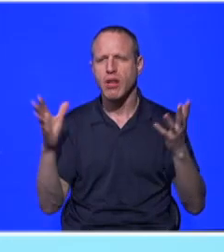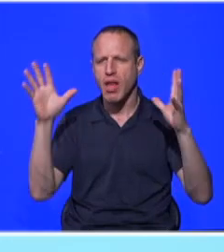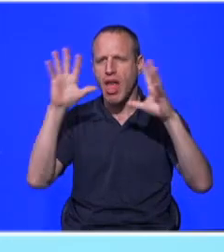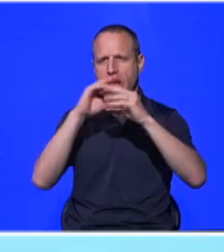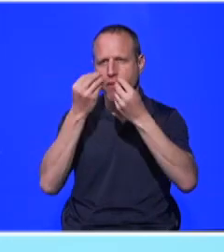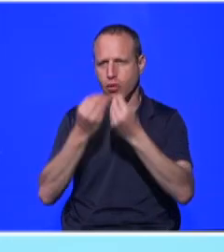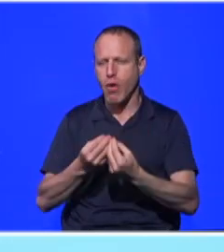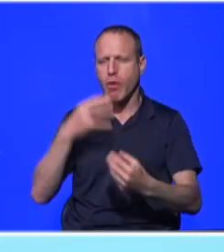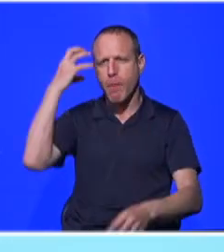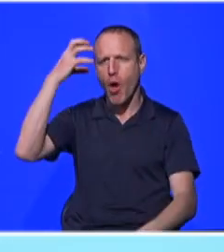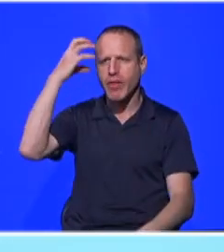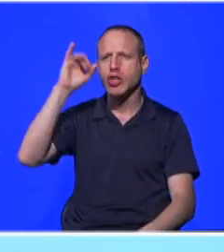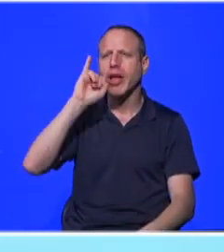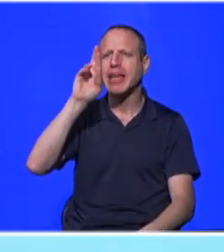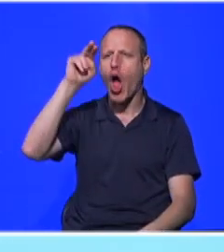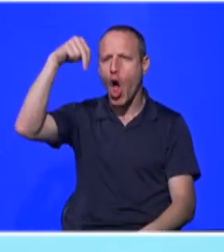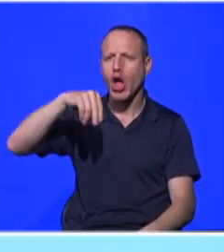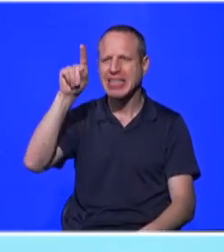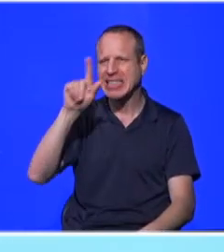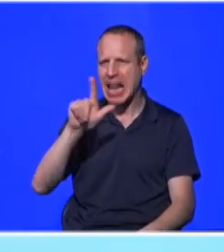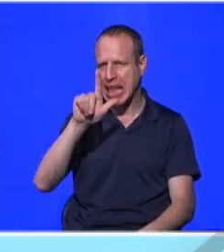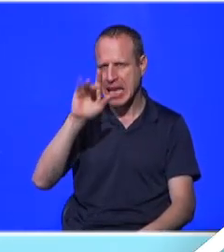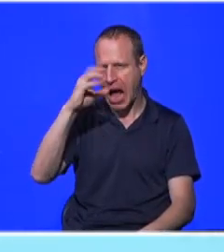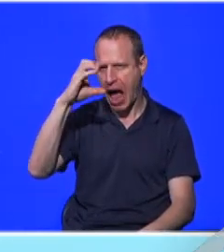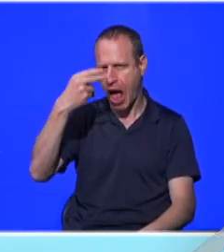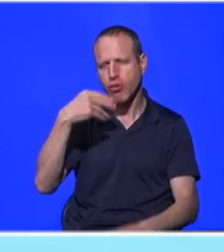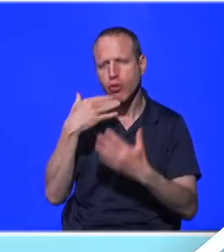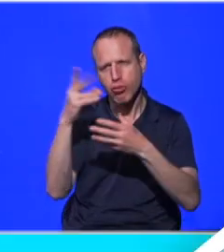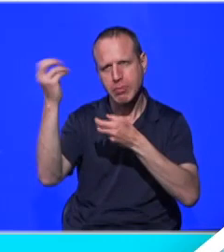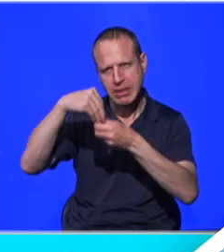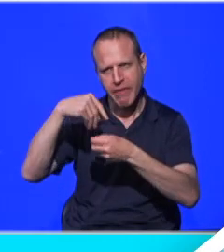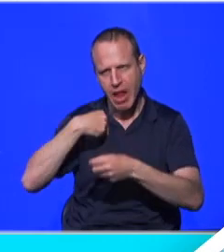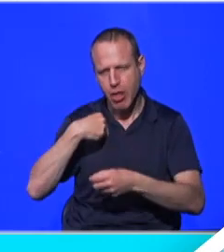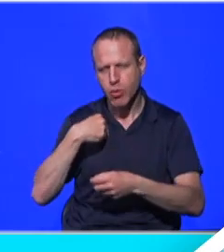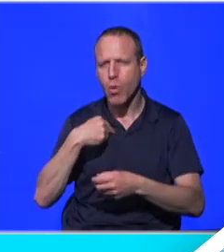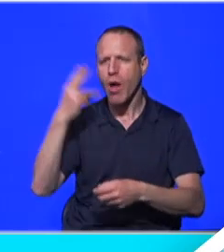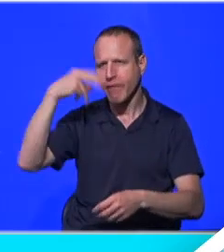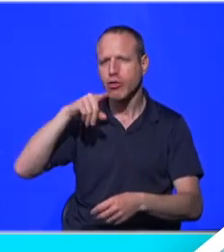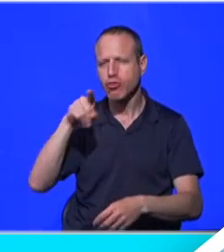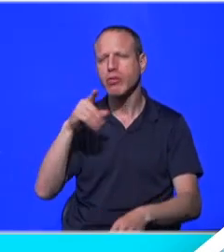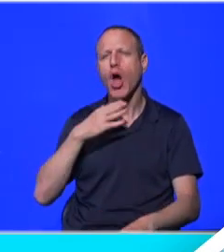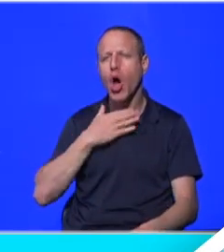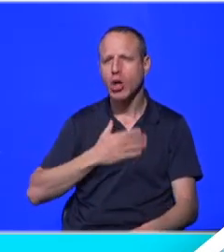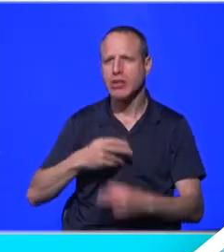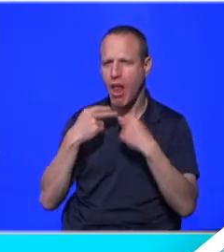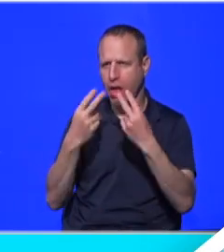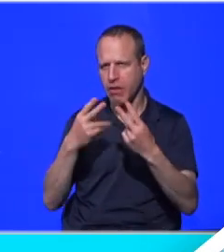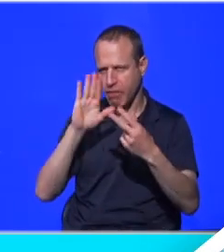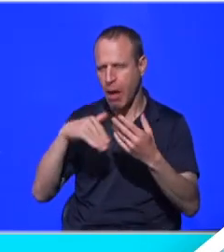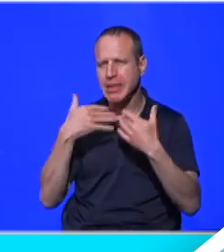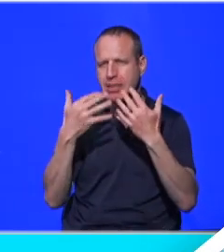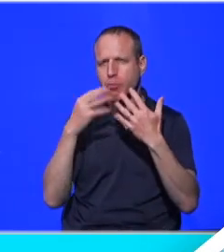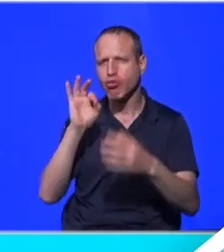ערב טוב לפרופסור ירון זליכה, תודה שאתה מצטרף אלינו. הבנתי שאתה רוצה להגיב גם לסיפור